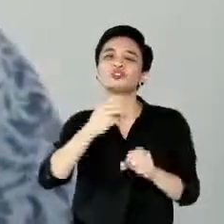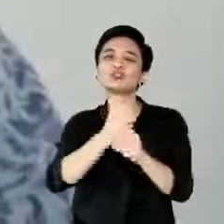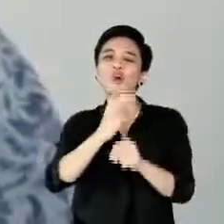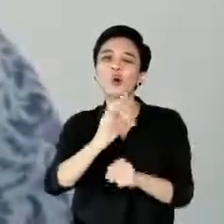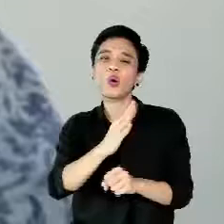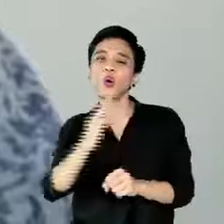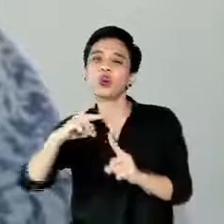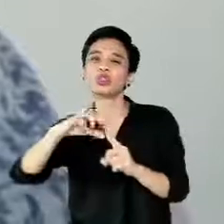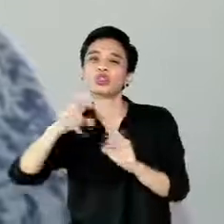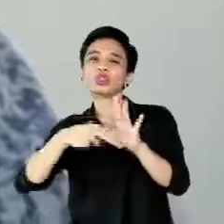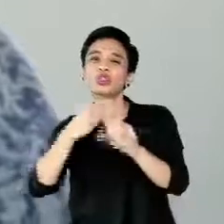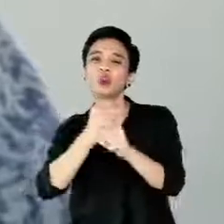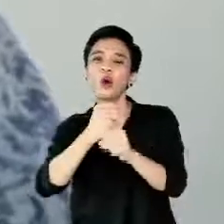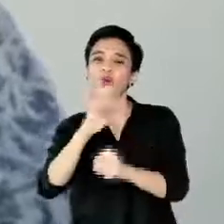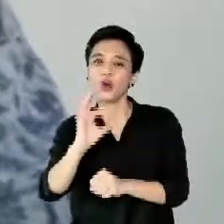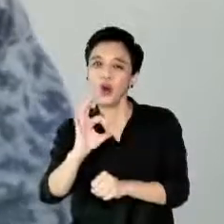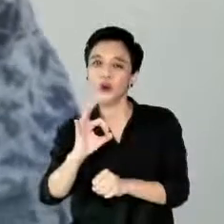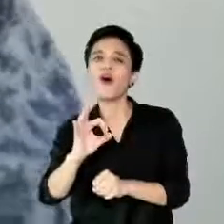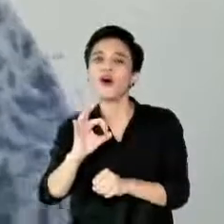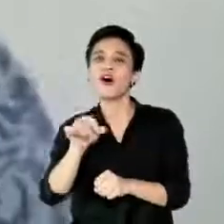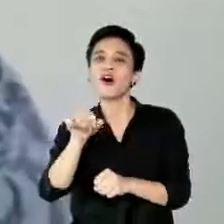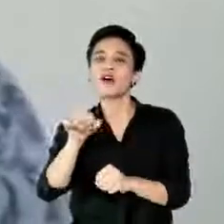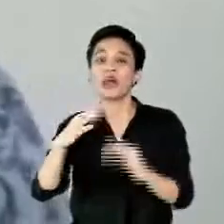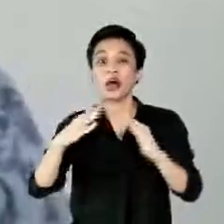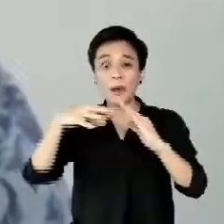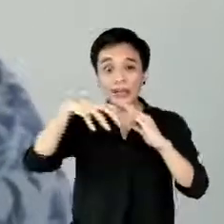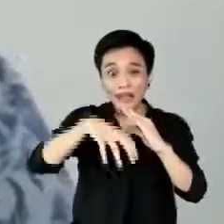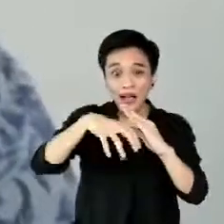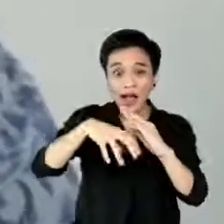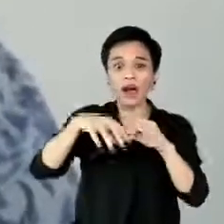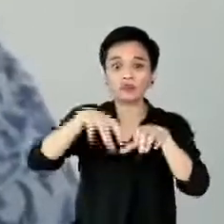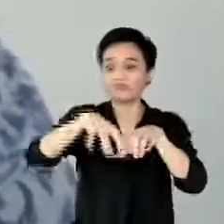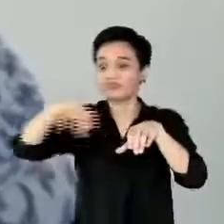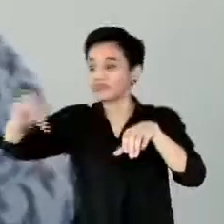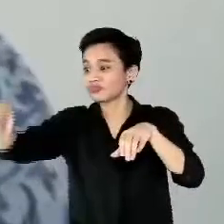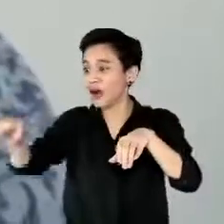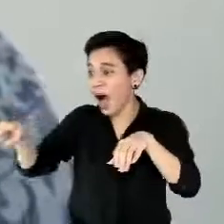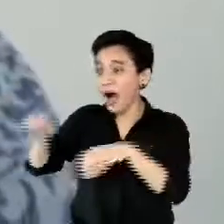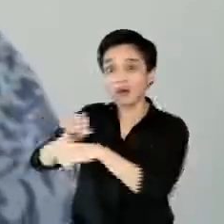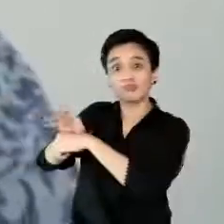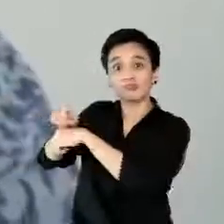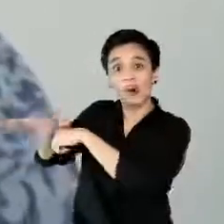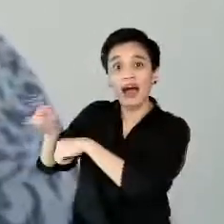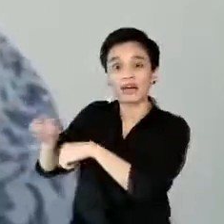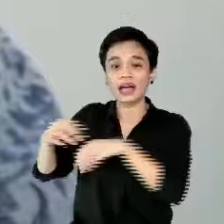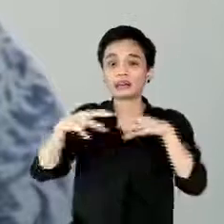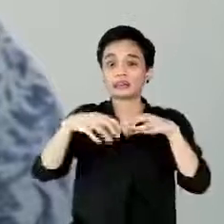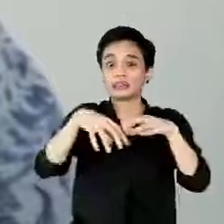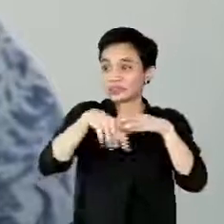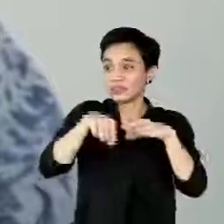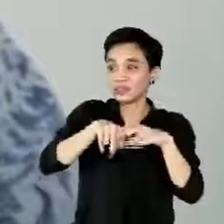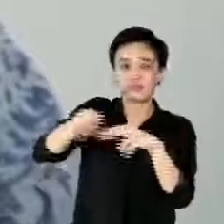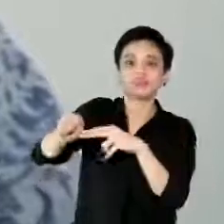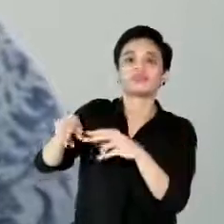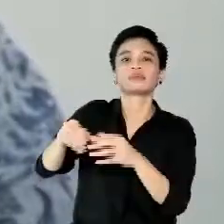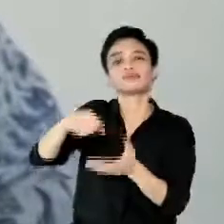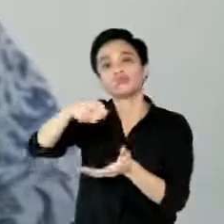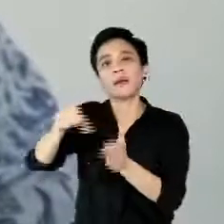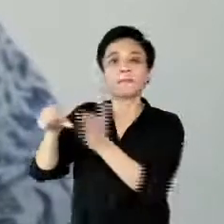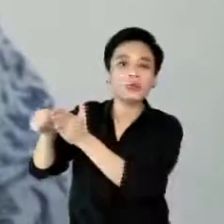juga mendata rumah tangga yang terpapar yang kedua tentunya